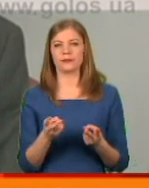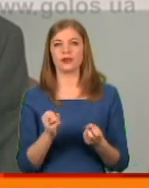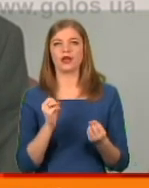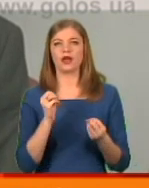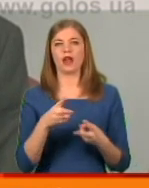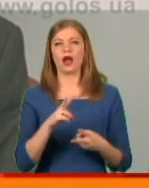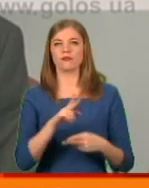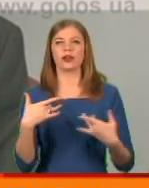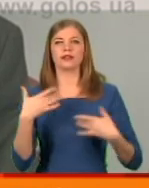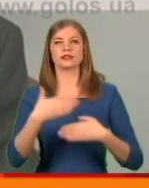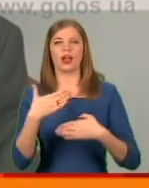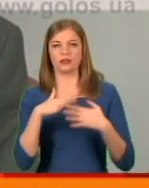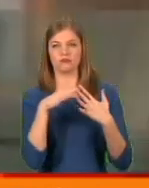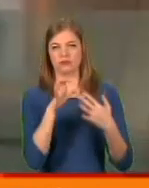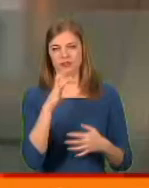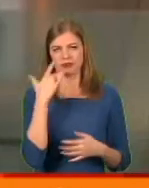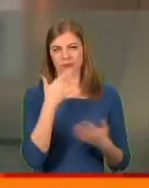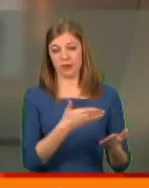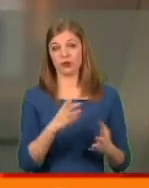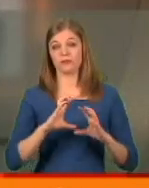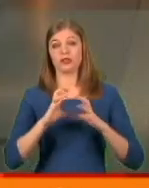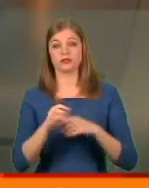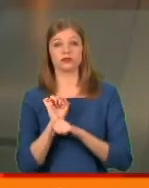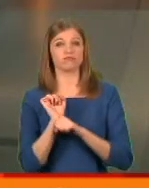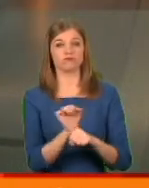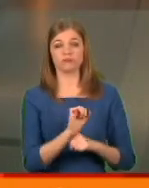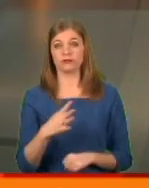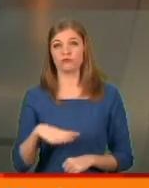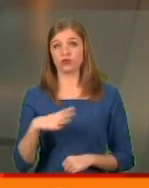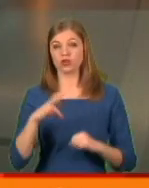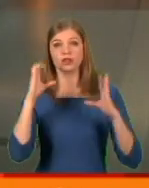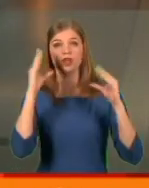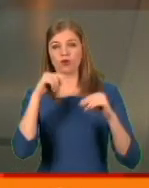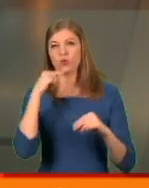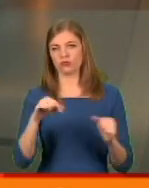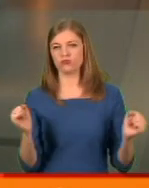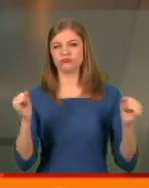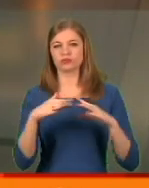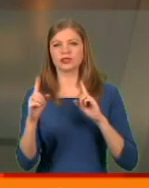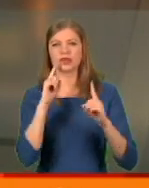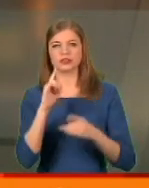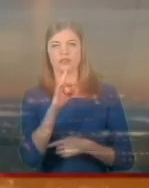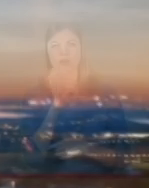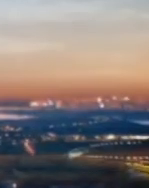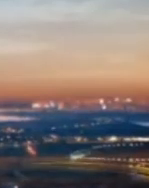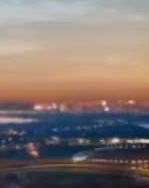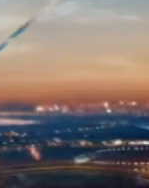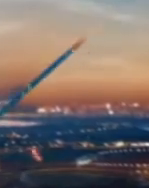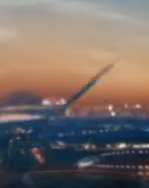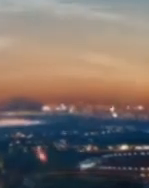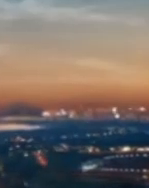латентний театр боротьби з Сполученими Штатами. Світ завмер у очікуванні на вечір. Росія скликає засідання Радбез ООН.